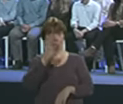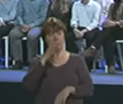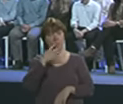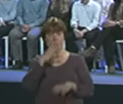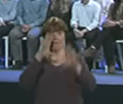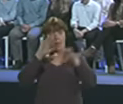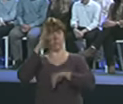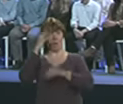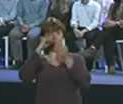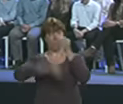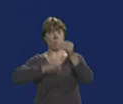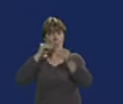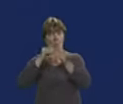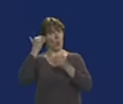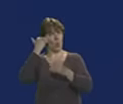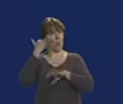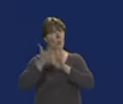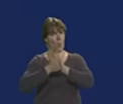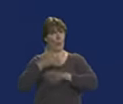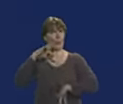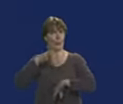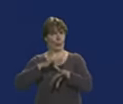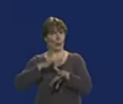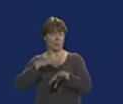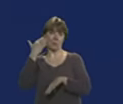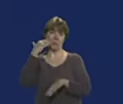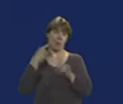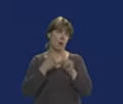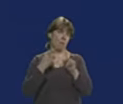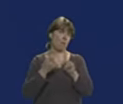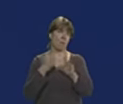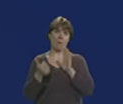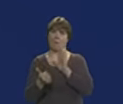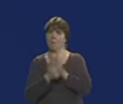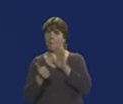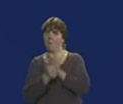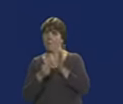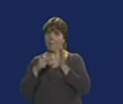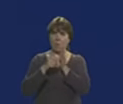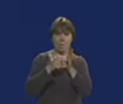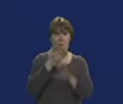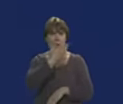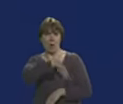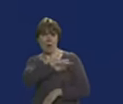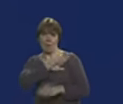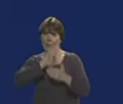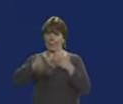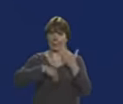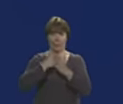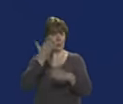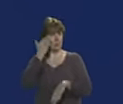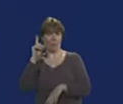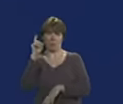monde. Je connais cette fonction. J'en mesure, croyez-moi, tous les devoirs, toutes les responsabilités, toute la